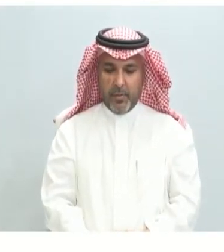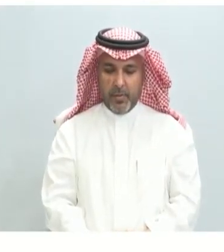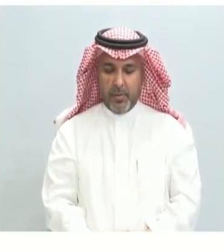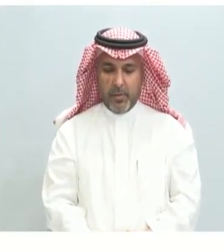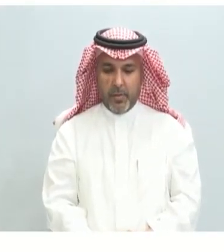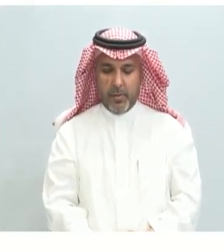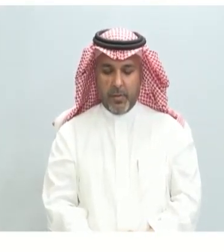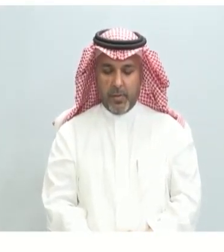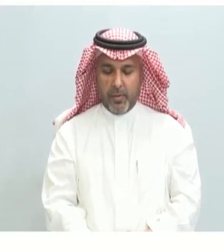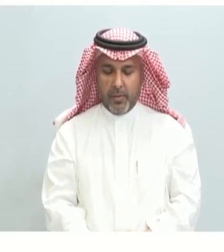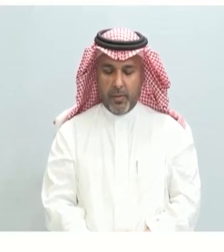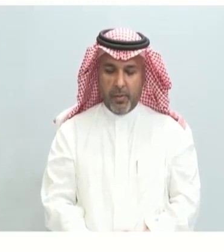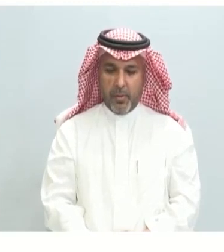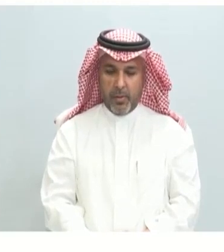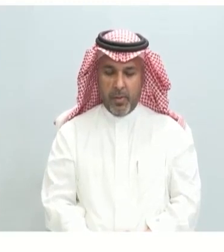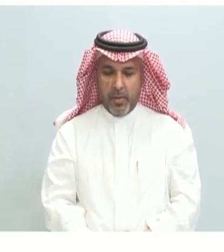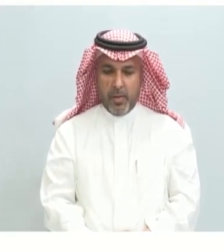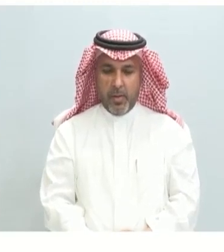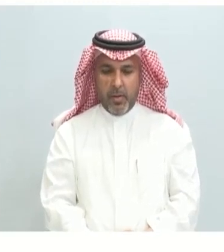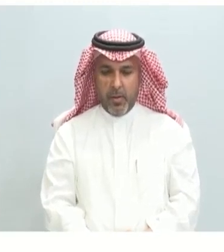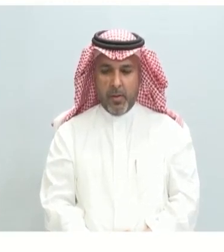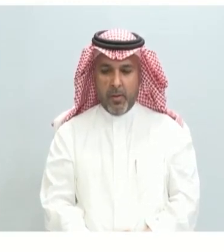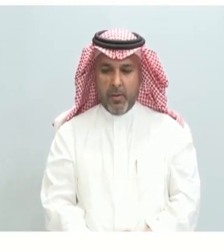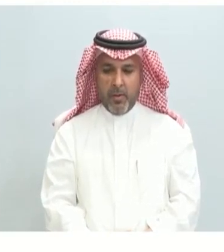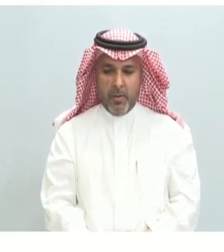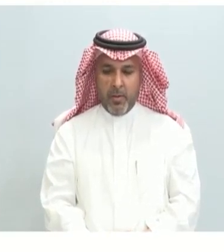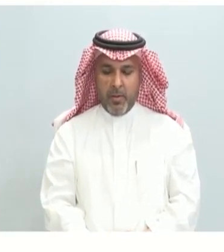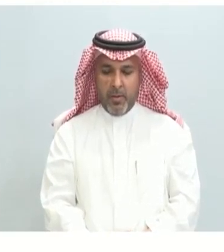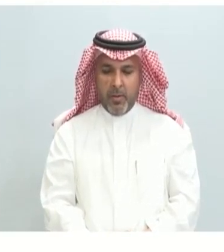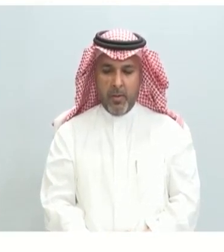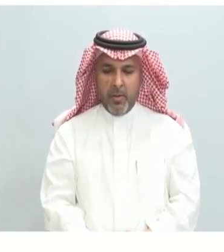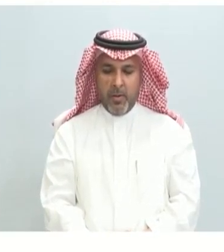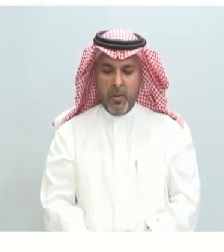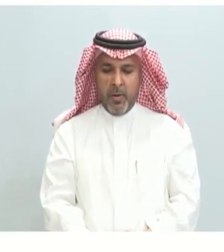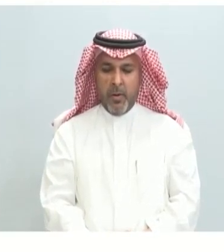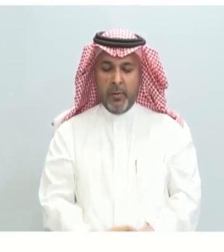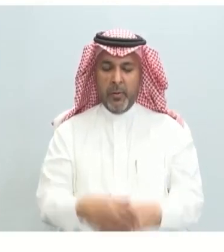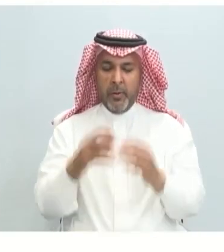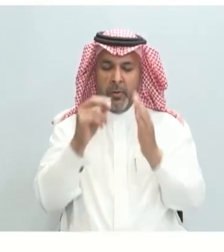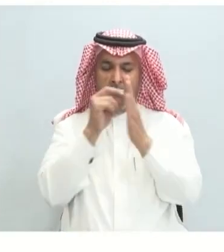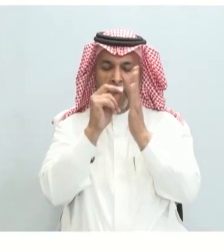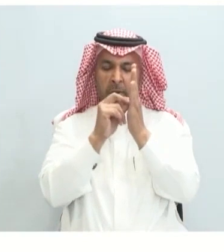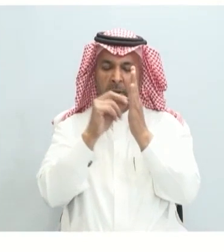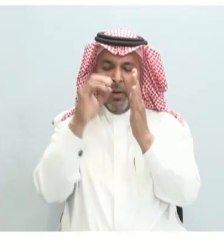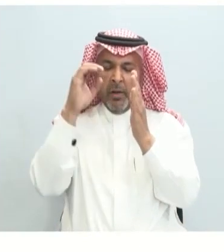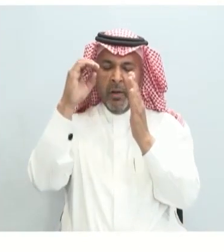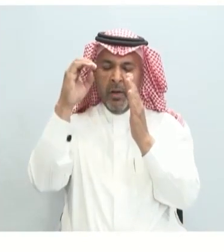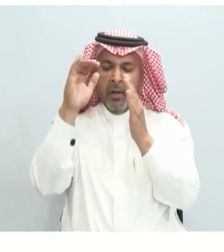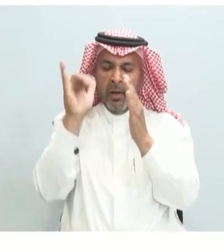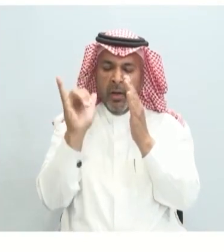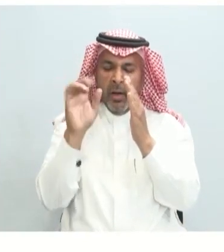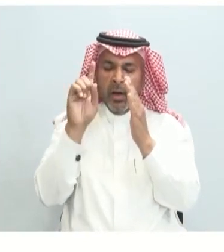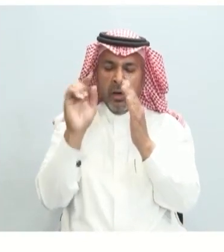لاحظ ان اعطاك ضلعين وزاويه محصوره بينهما فنستخدم قانون جيب التمام فبالتالي نقول لدينا